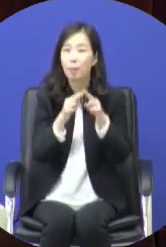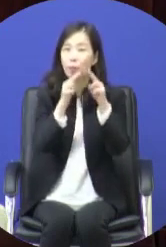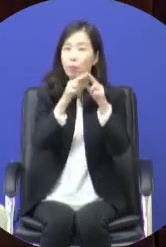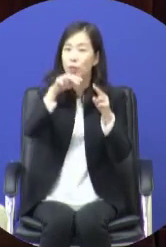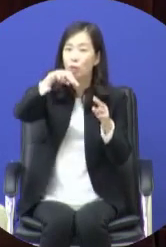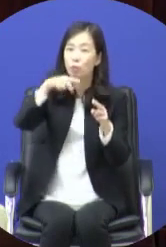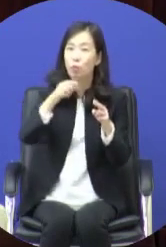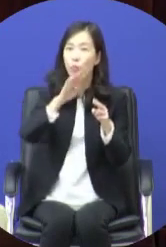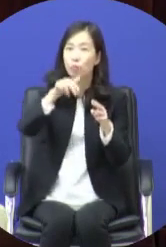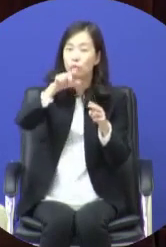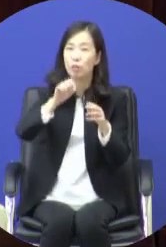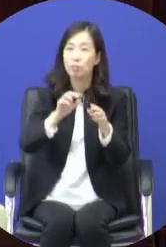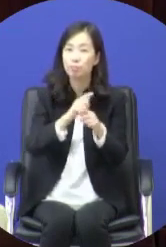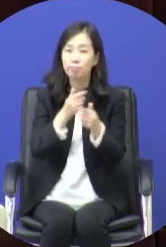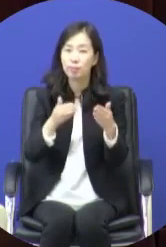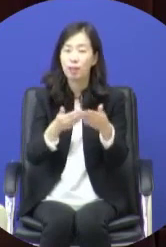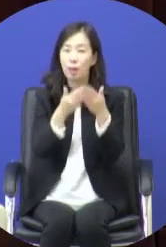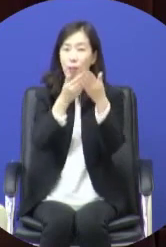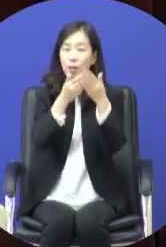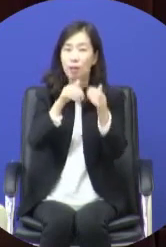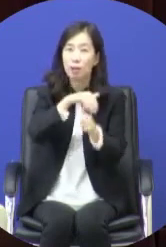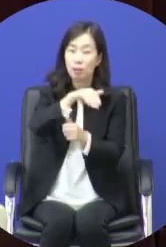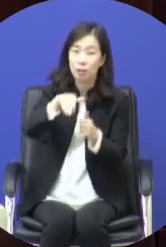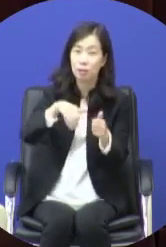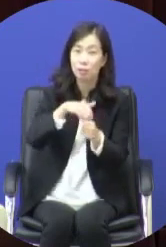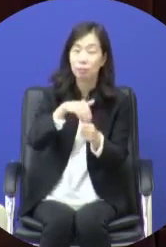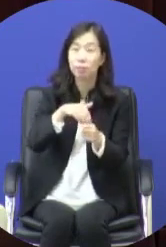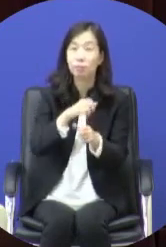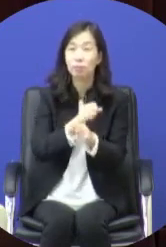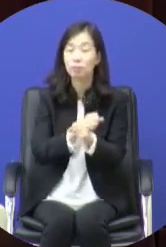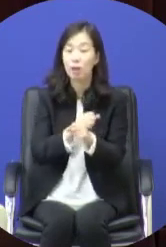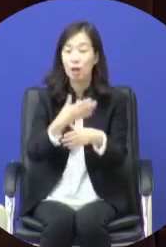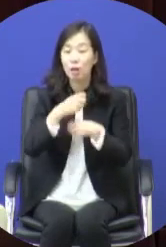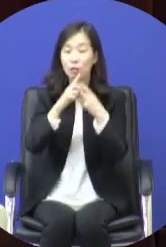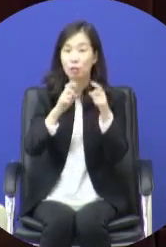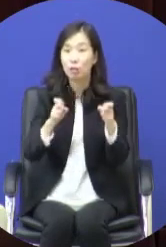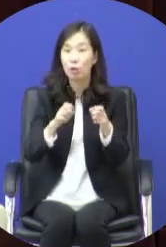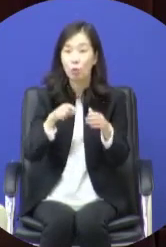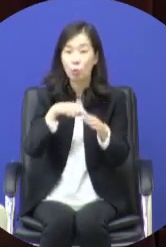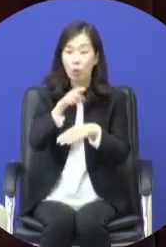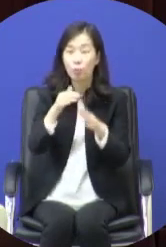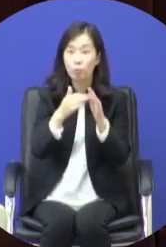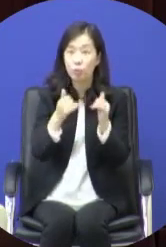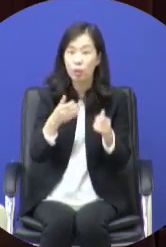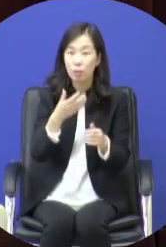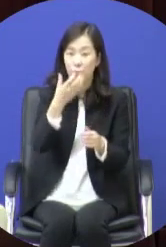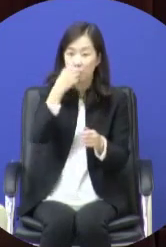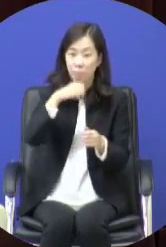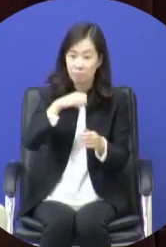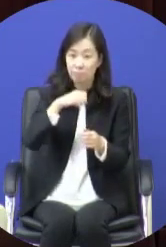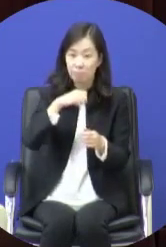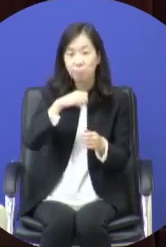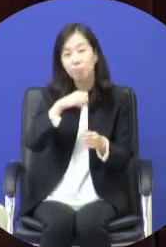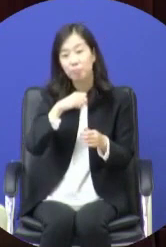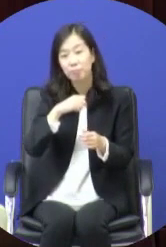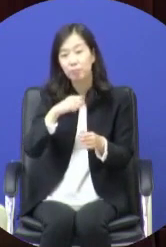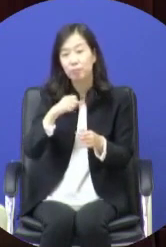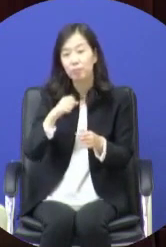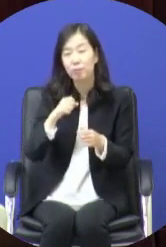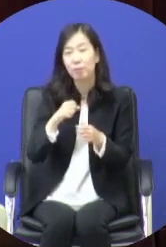등 개발 여건에 개선되는 안성이 외부인들의 먹잇감으로 전락하는 것은